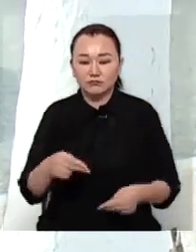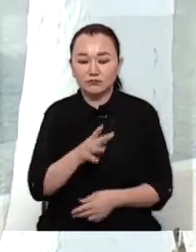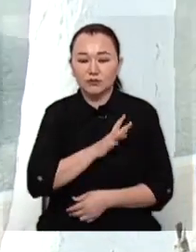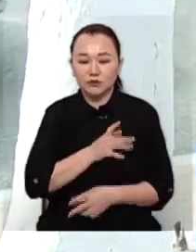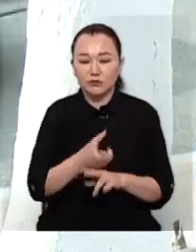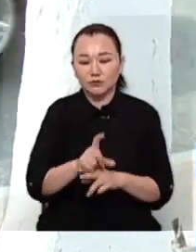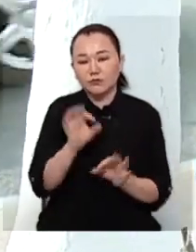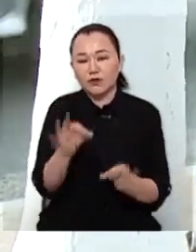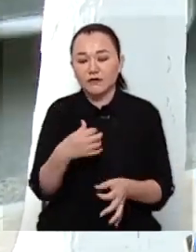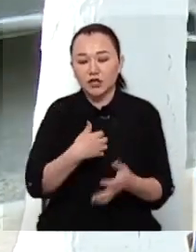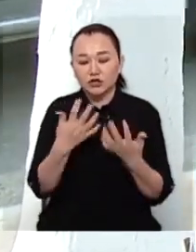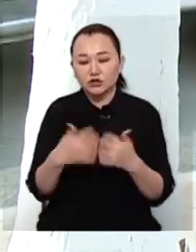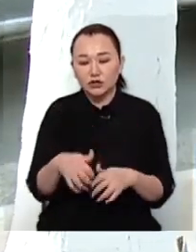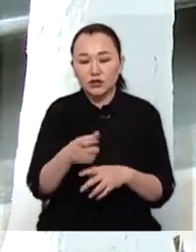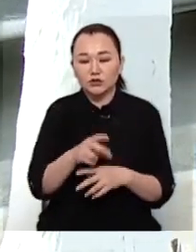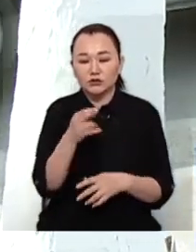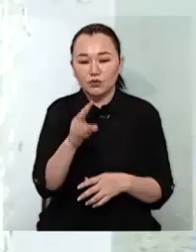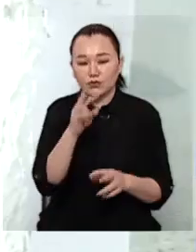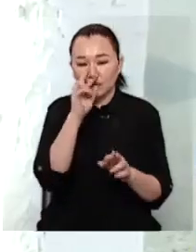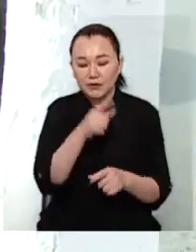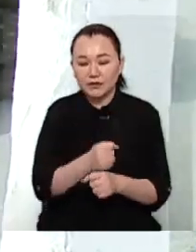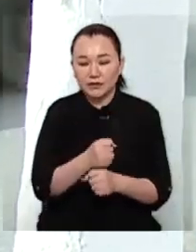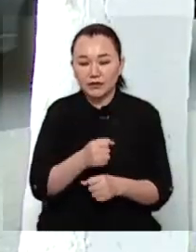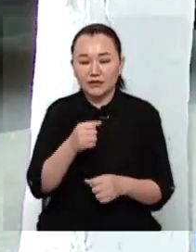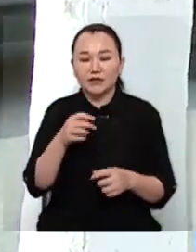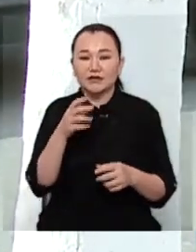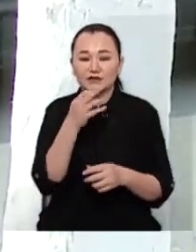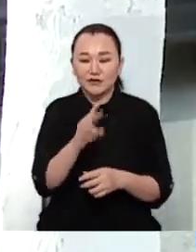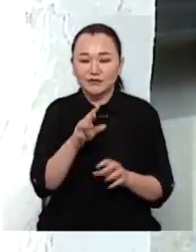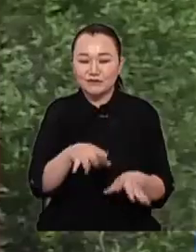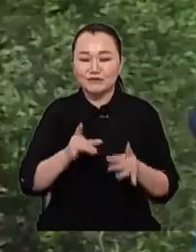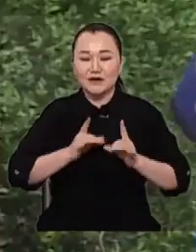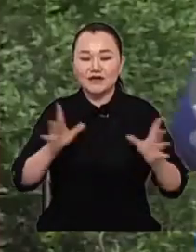Сол дұрыс, сонда болған дұрыс емес. Сонда салтанатты түрде болмайтын шығар.